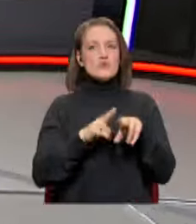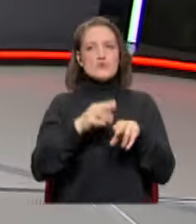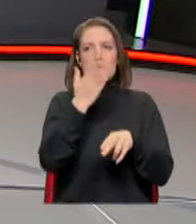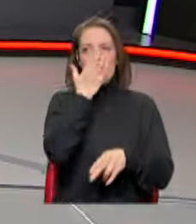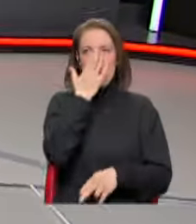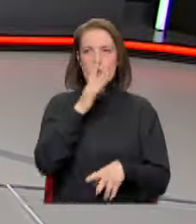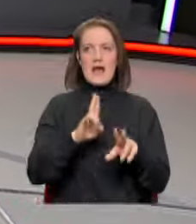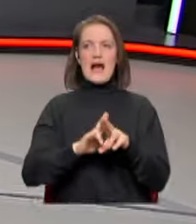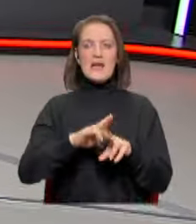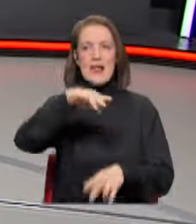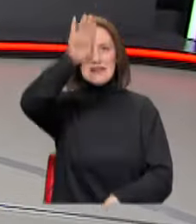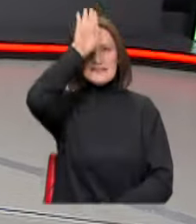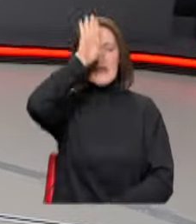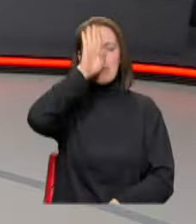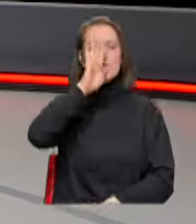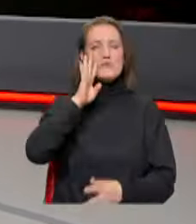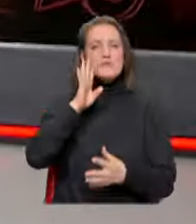Kanal İstanbul mağdurları